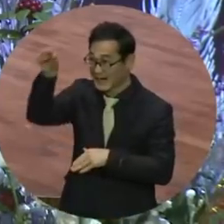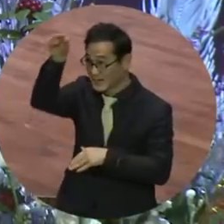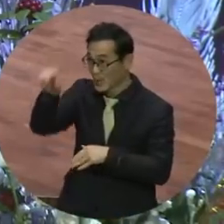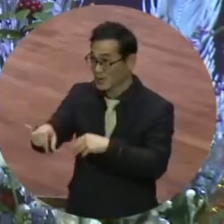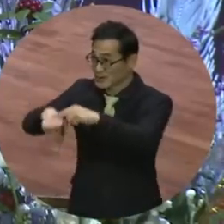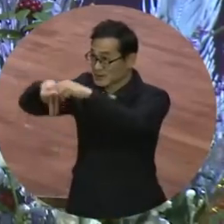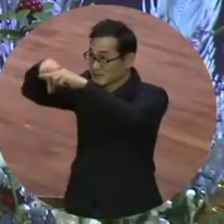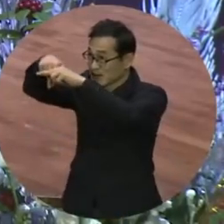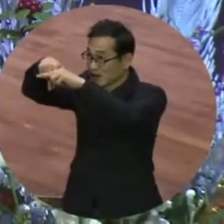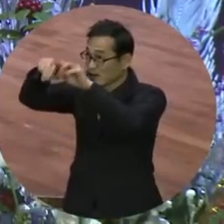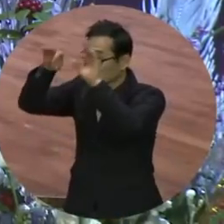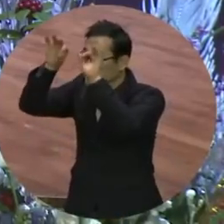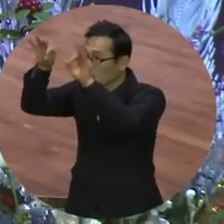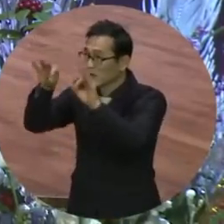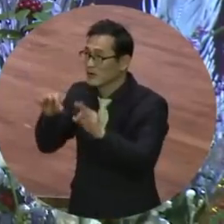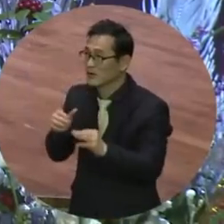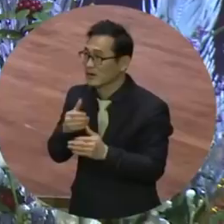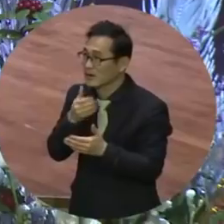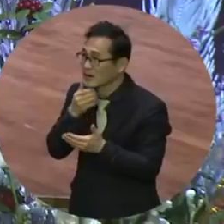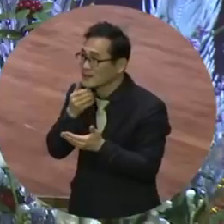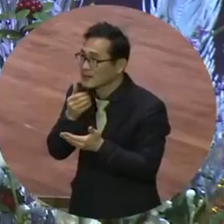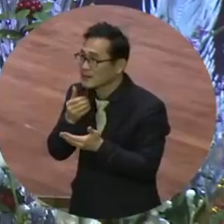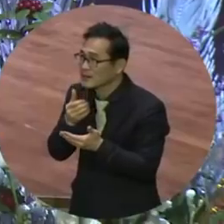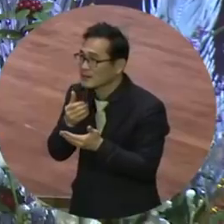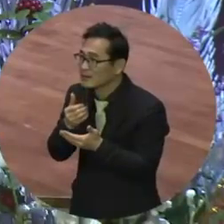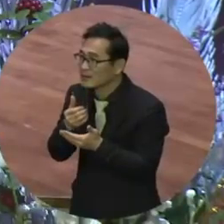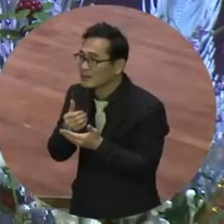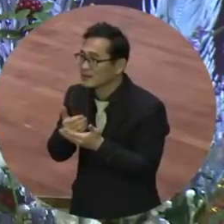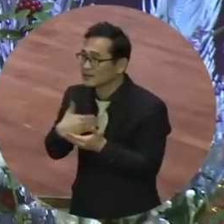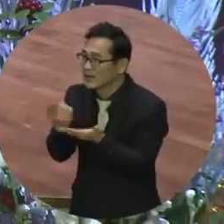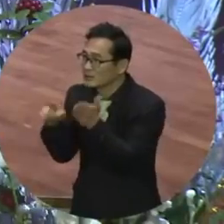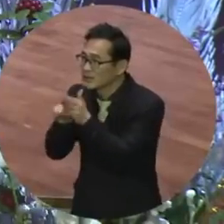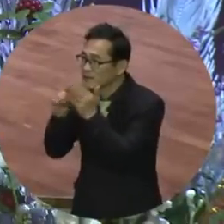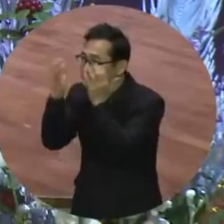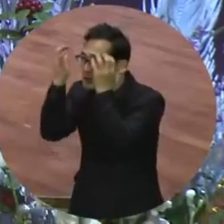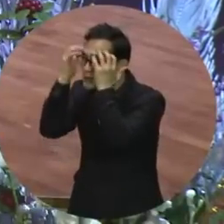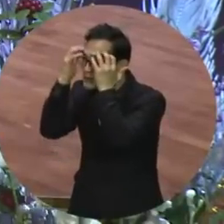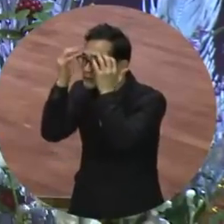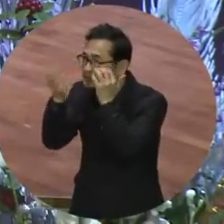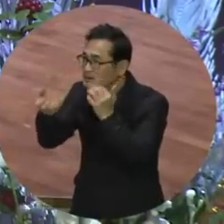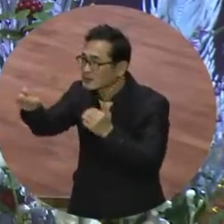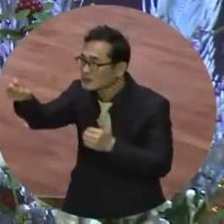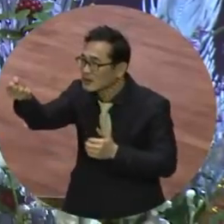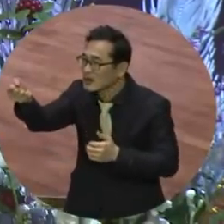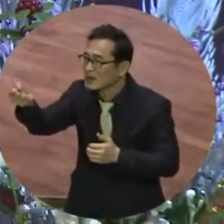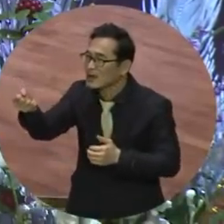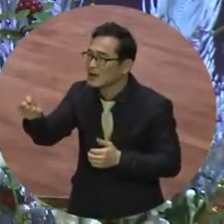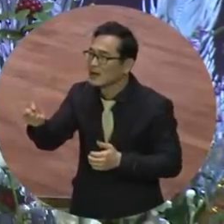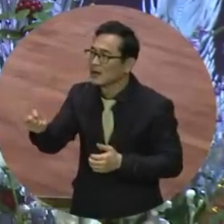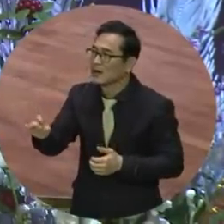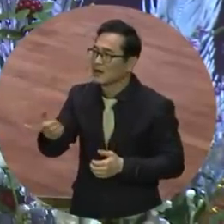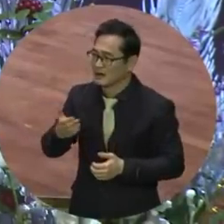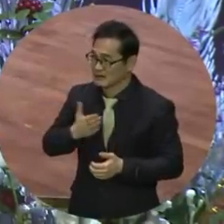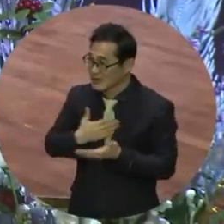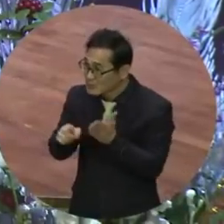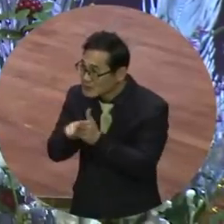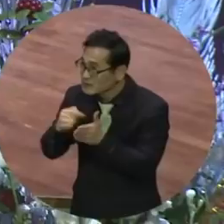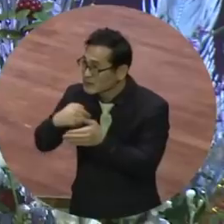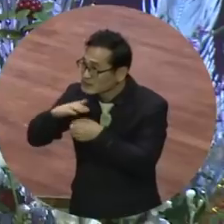위에 십자가 서서니 주께서 나를 위해 고난당했구나. 그 감격, 십자가의 죄사함의